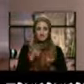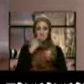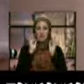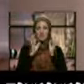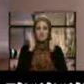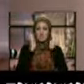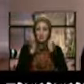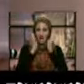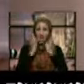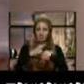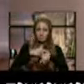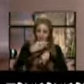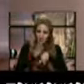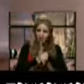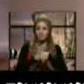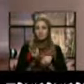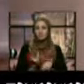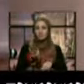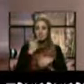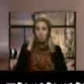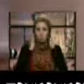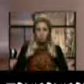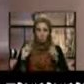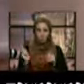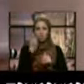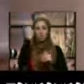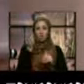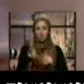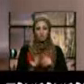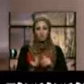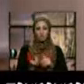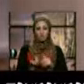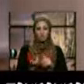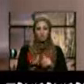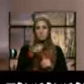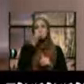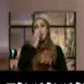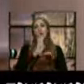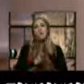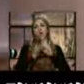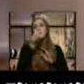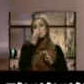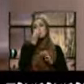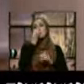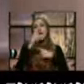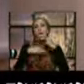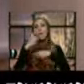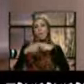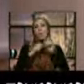مش زي حالتنا هو كده، لا قال والله لا احسن غير هذا يا رسول الله، هو تعود على كده. قال اذا جئت الى